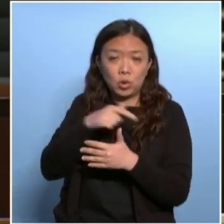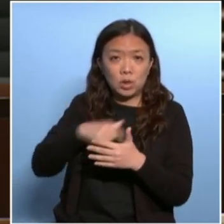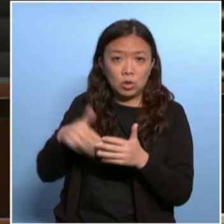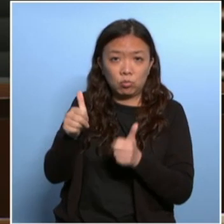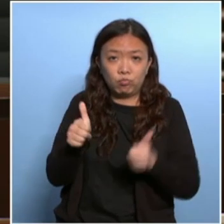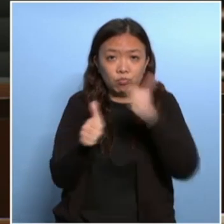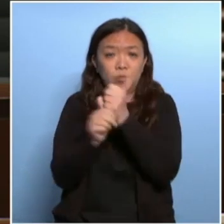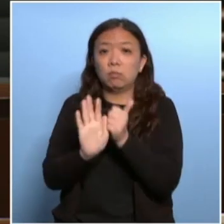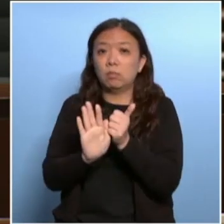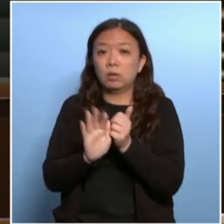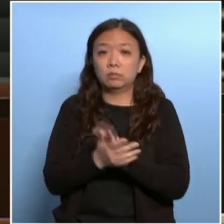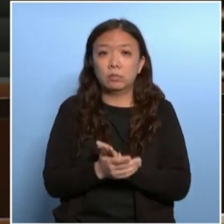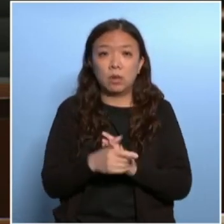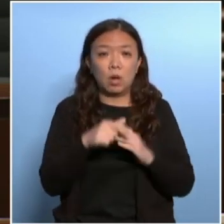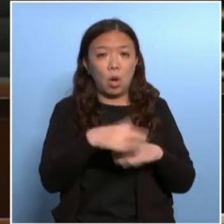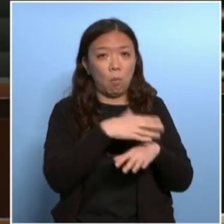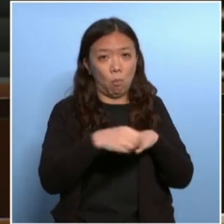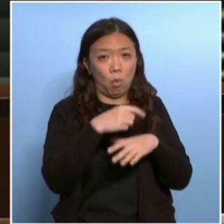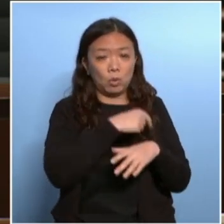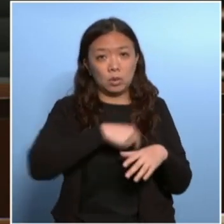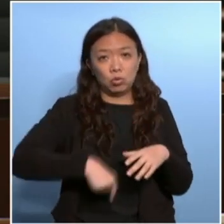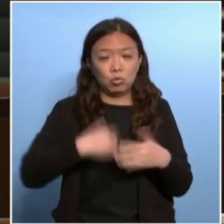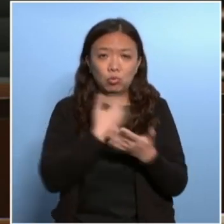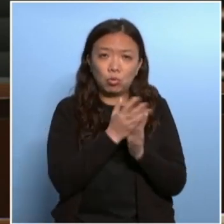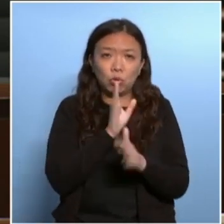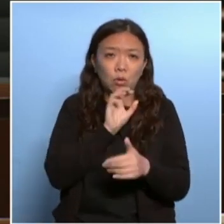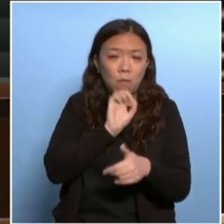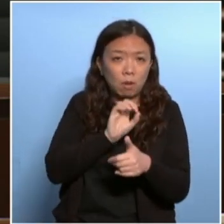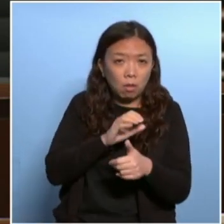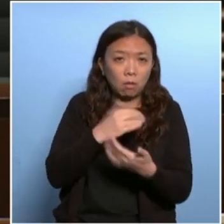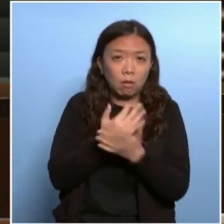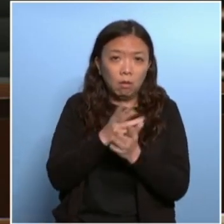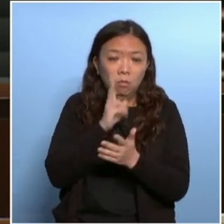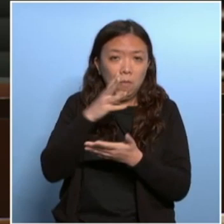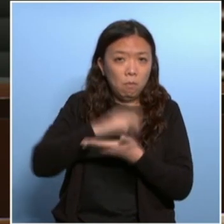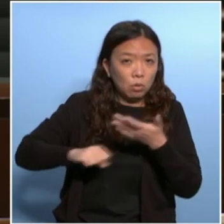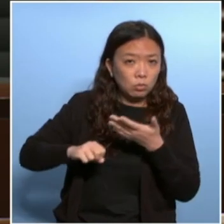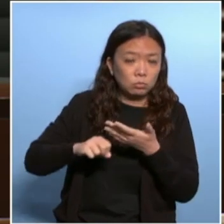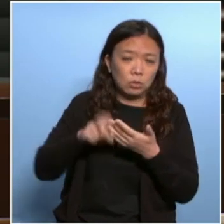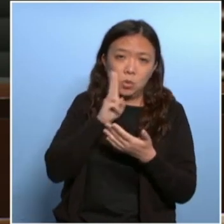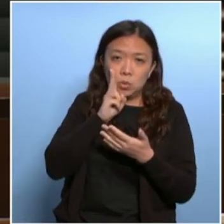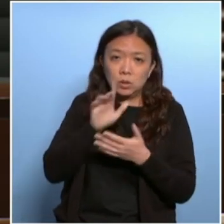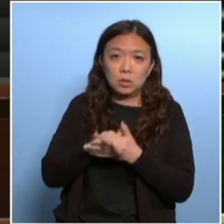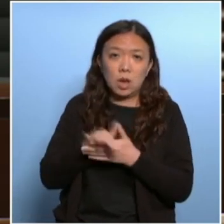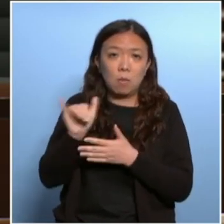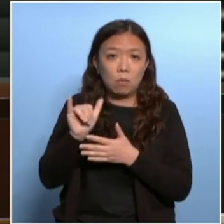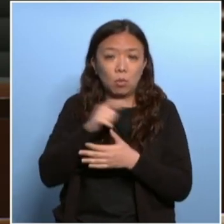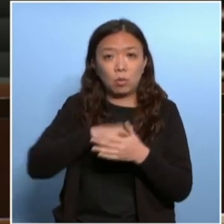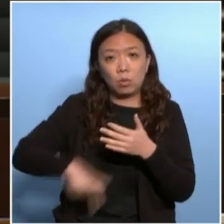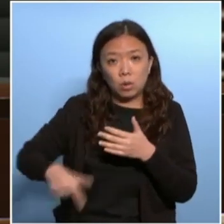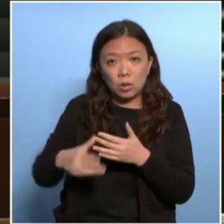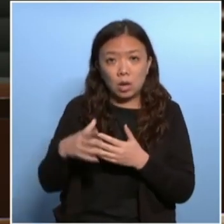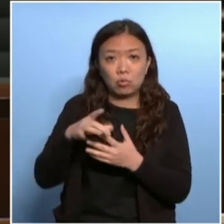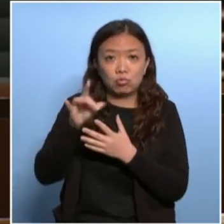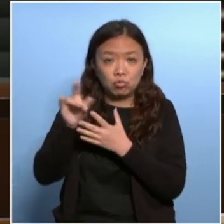的任何的評論呢是不能夠呢剝削了，舉個例，容海恩議員參選或者被選的